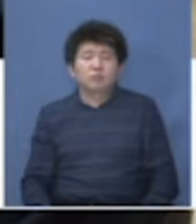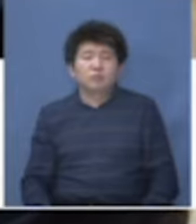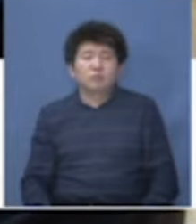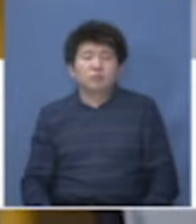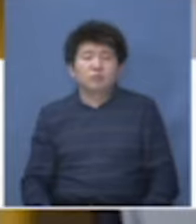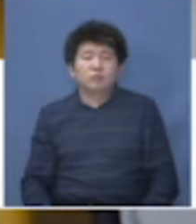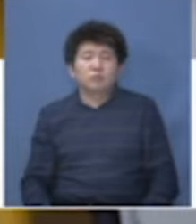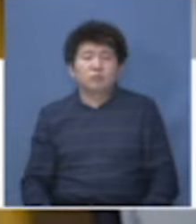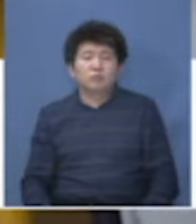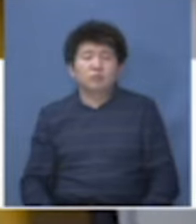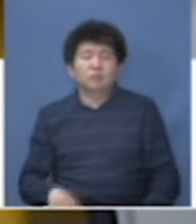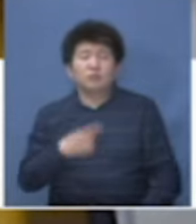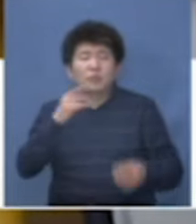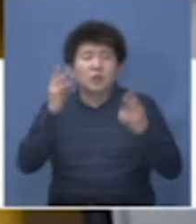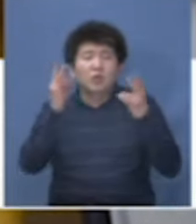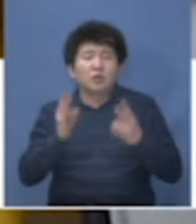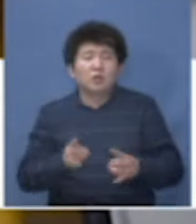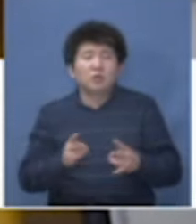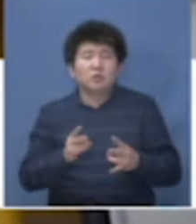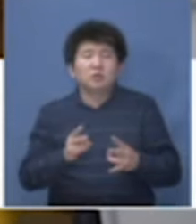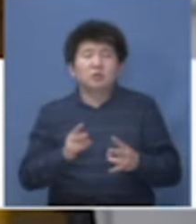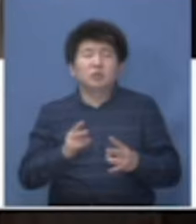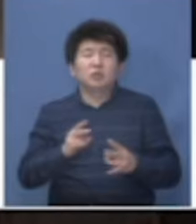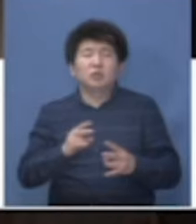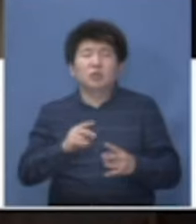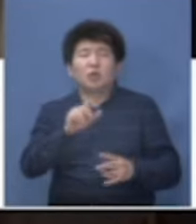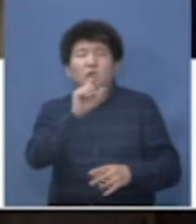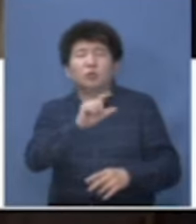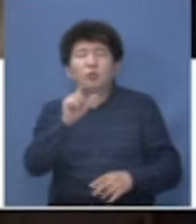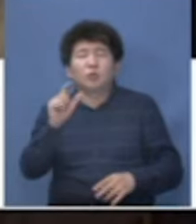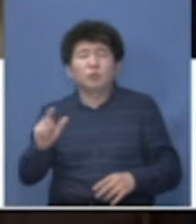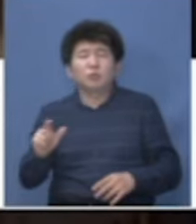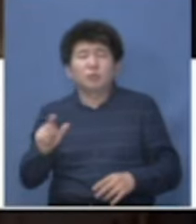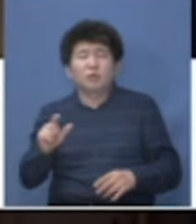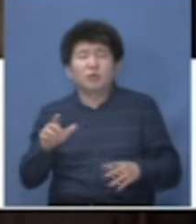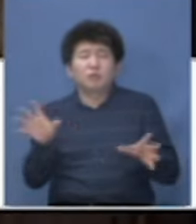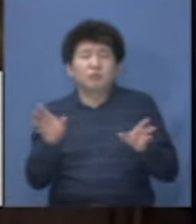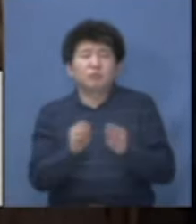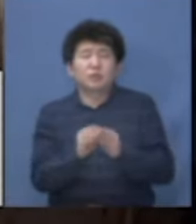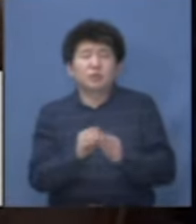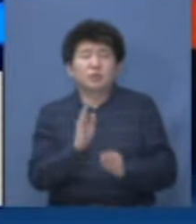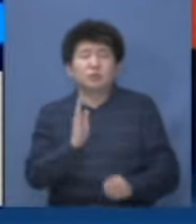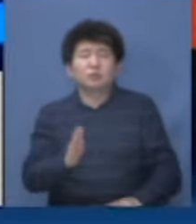болғанмен топан судан зардап шеккен ағайынмен біргеміз. Салтанат Кеңесбекқызы, Жақсылық Серікбек, Алтай ақпарат.